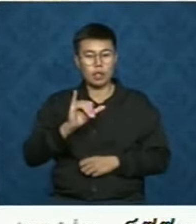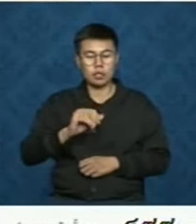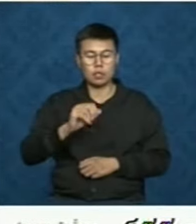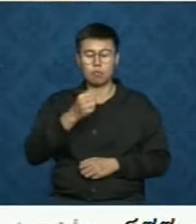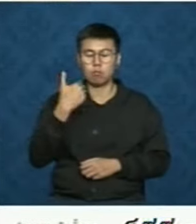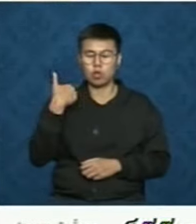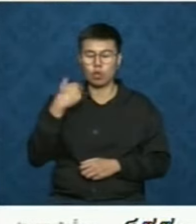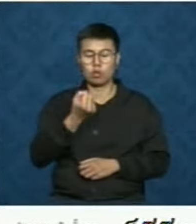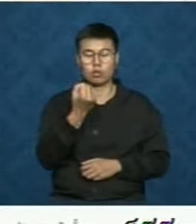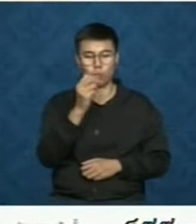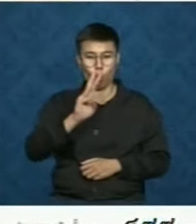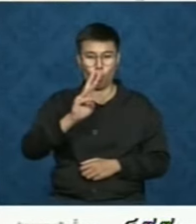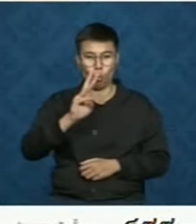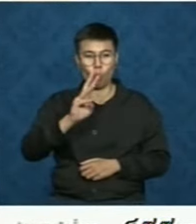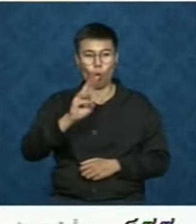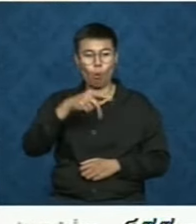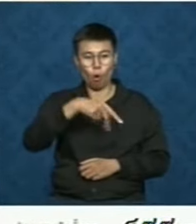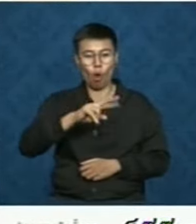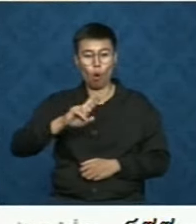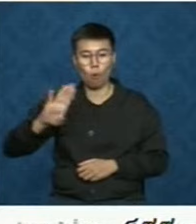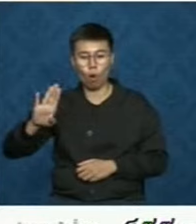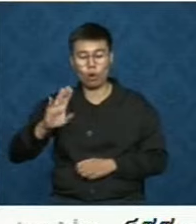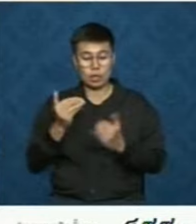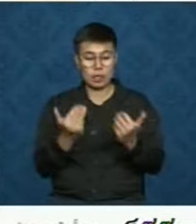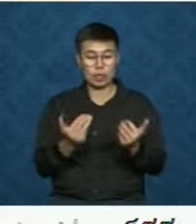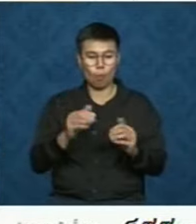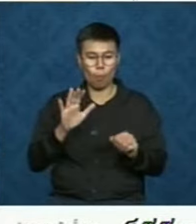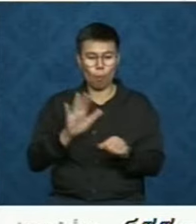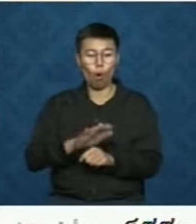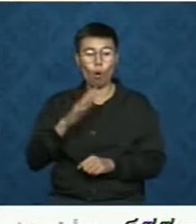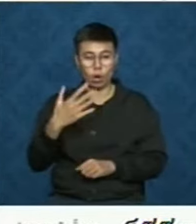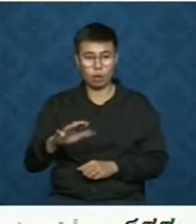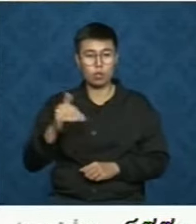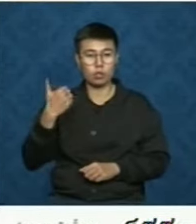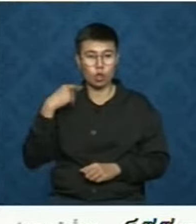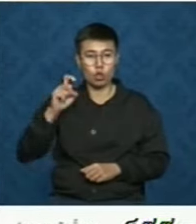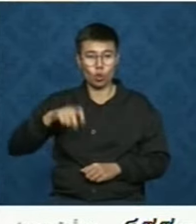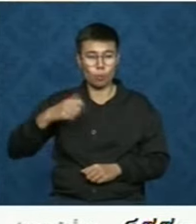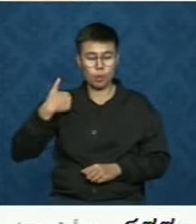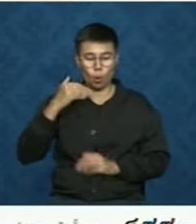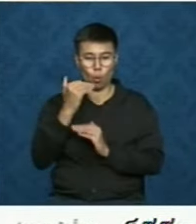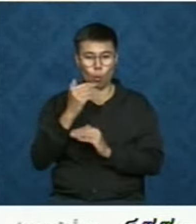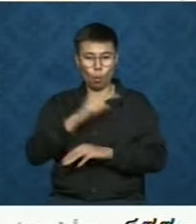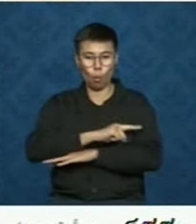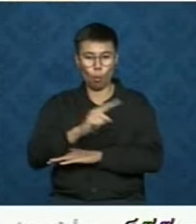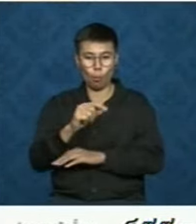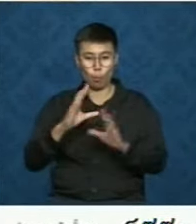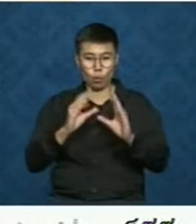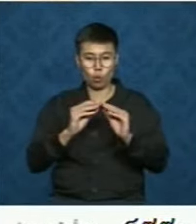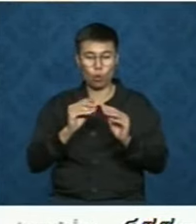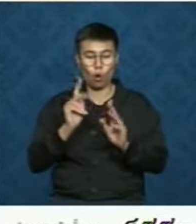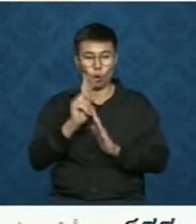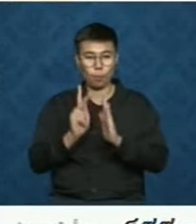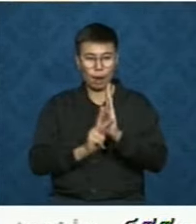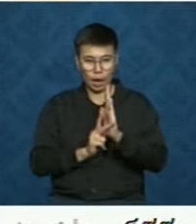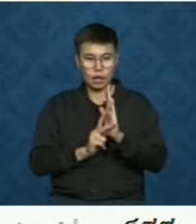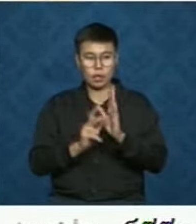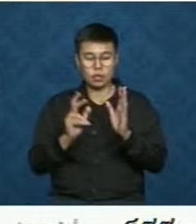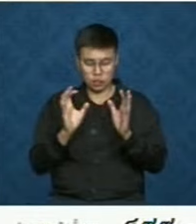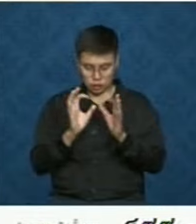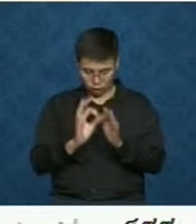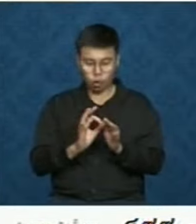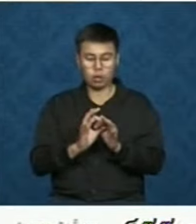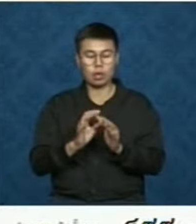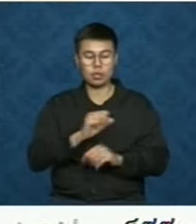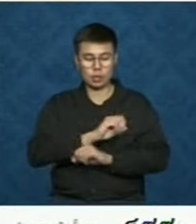ร่างพรบผมคิดว่าเพียงพอแล้วครับที่จำเป็นที่จะต้องมีการกำหนดวันประชุมเรื่องกฎหมายให้ชัดเจนกรรมาธิการ